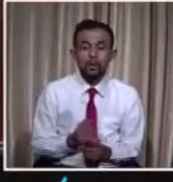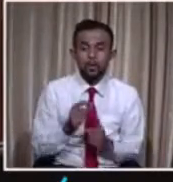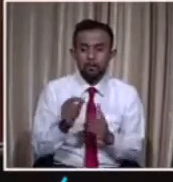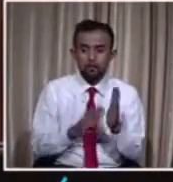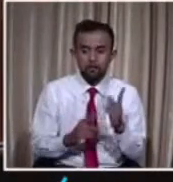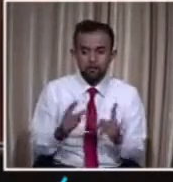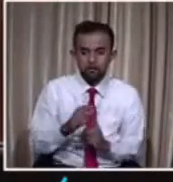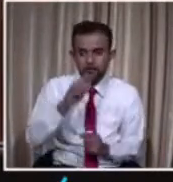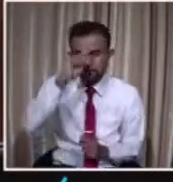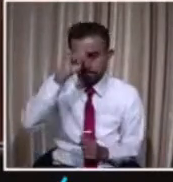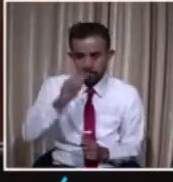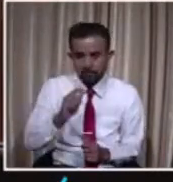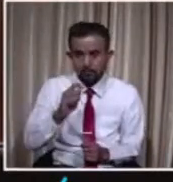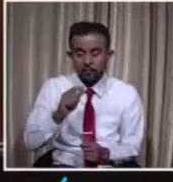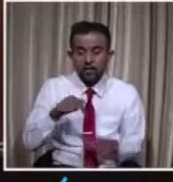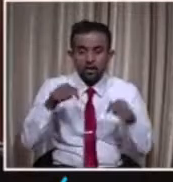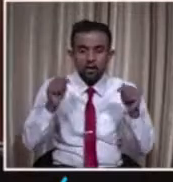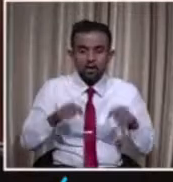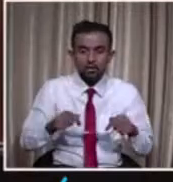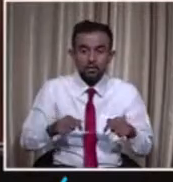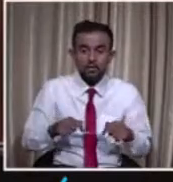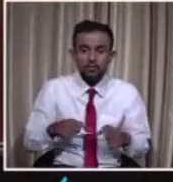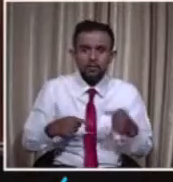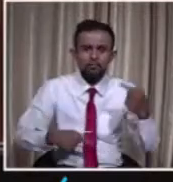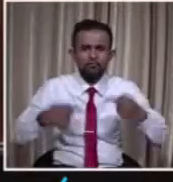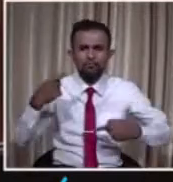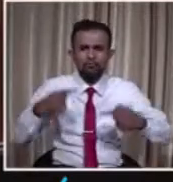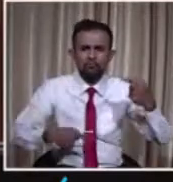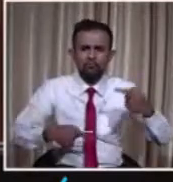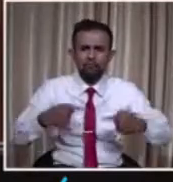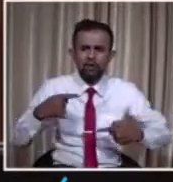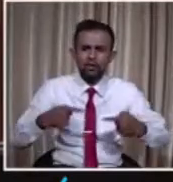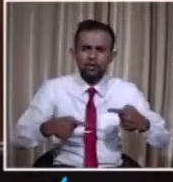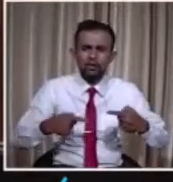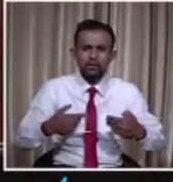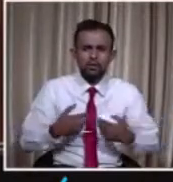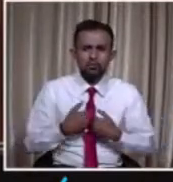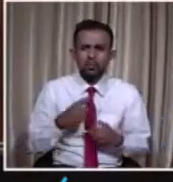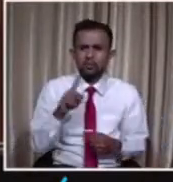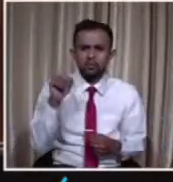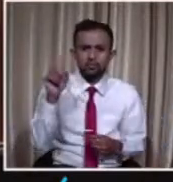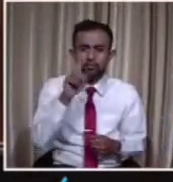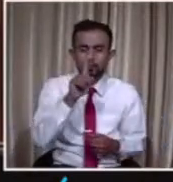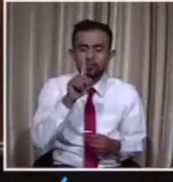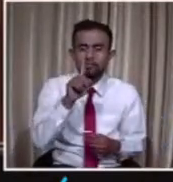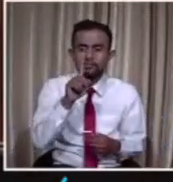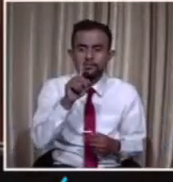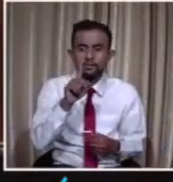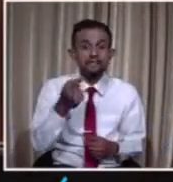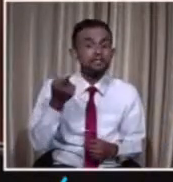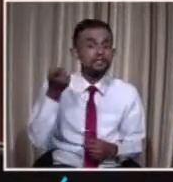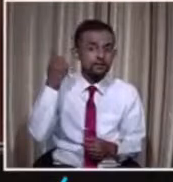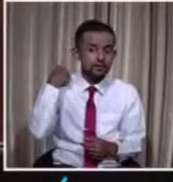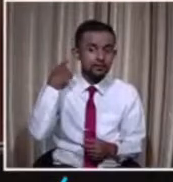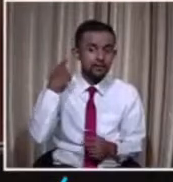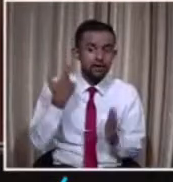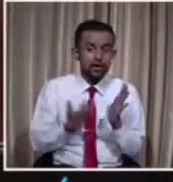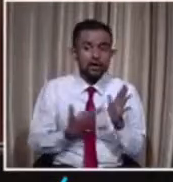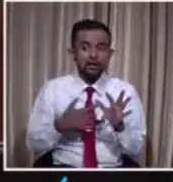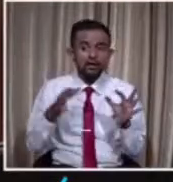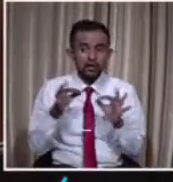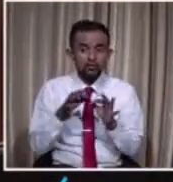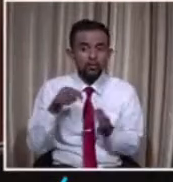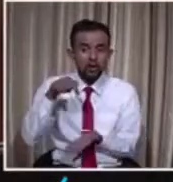tumani, ada me vivadi di, mam pratamain ma, iye, rambukkan di